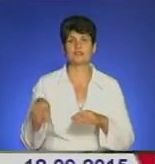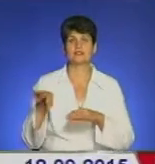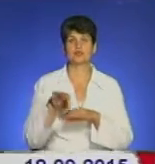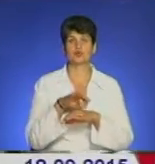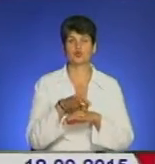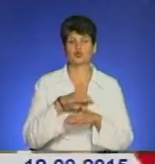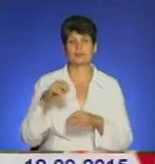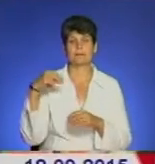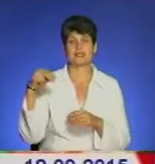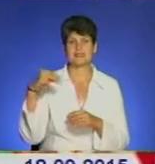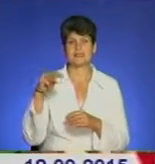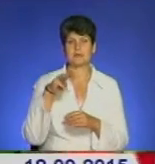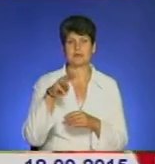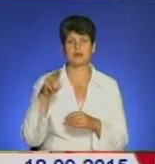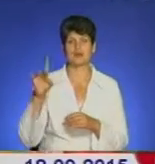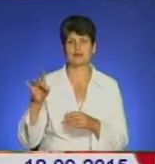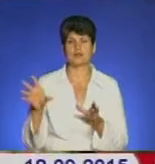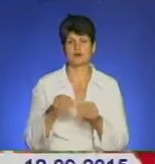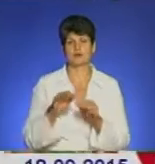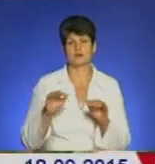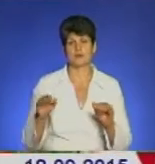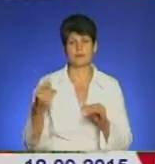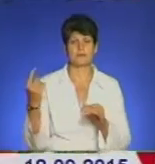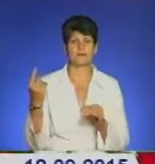президента Марина Порошенко із дітьми. Перша